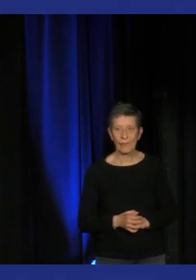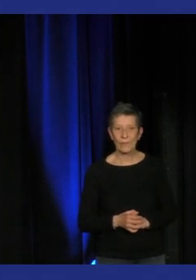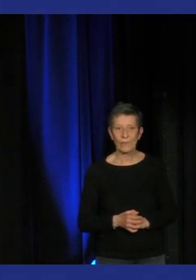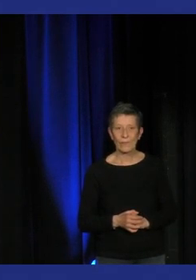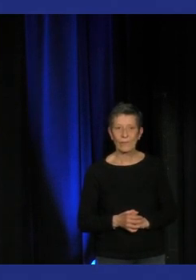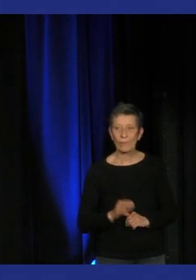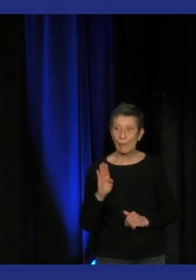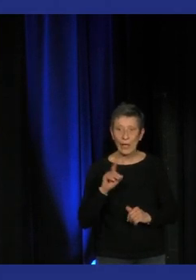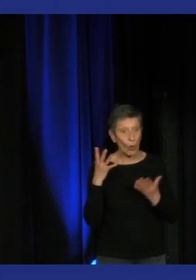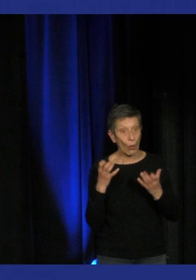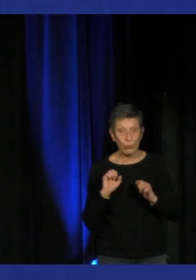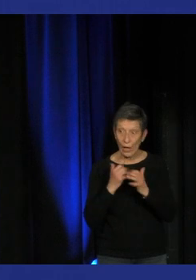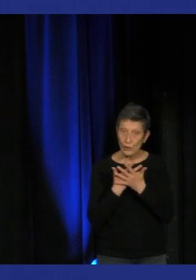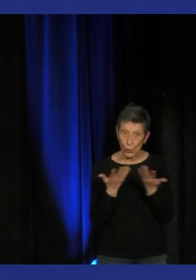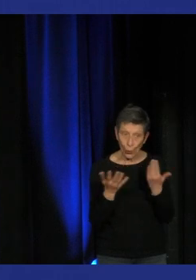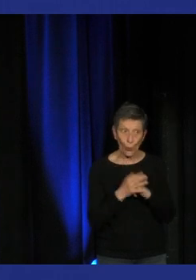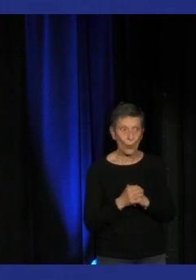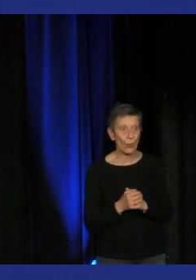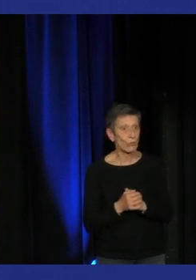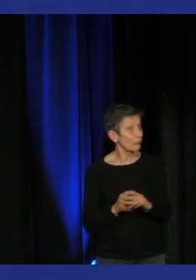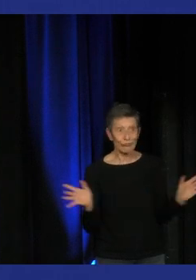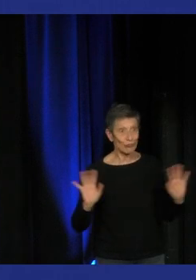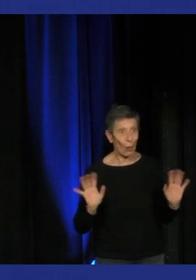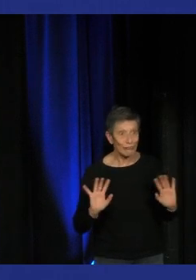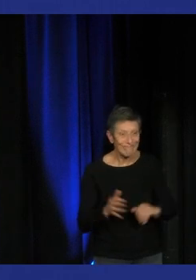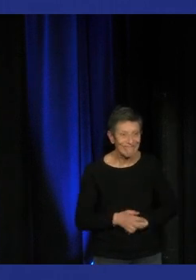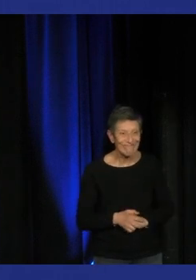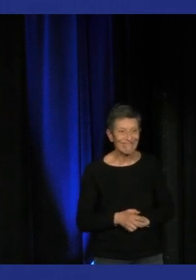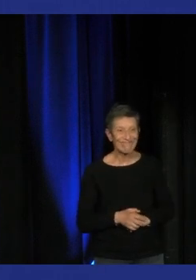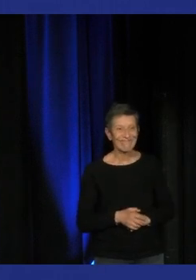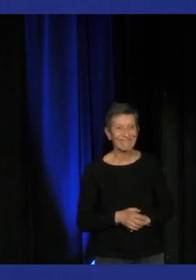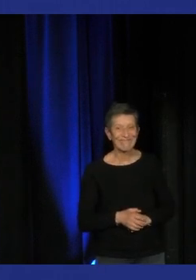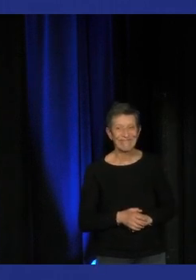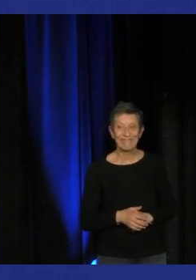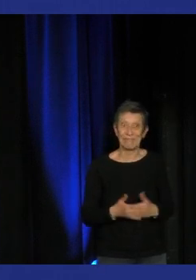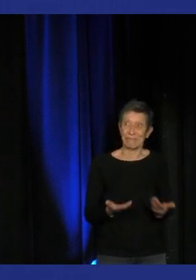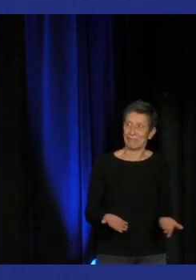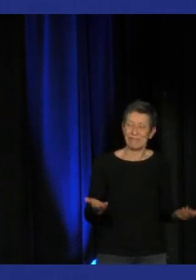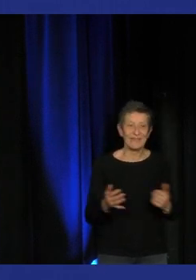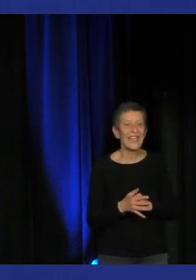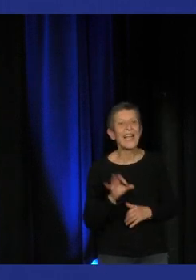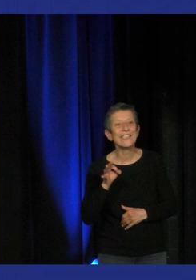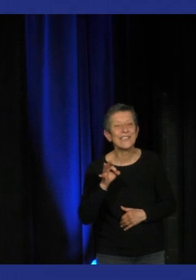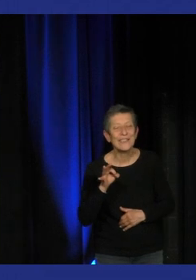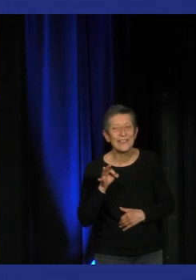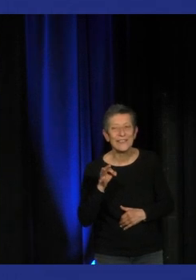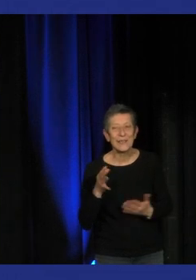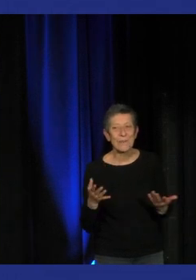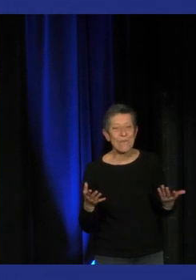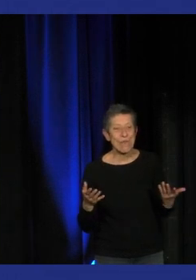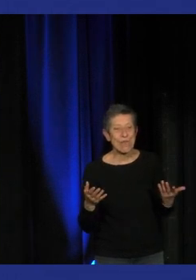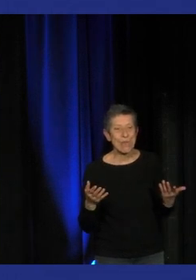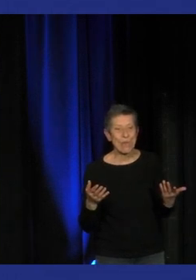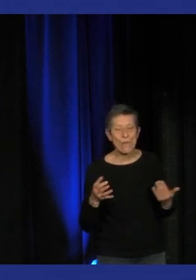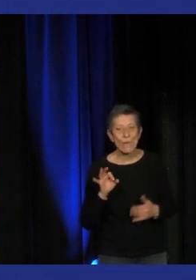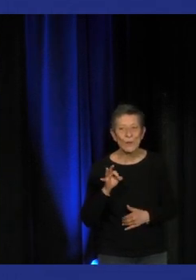Bertrand, vous voulez réagir aussi ? Non. Oh, décidément. si, pourquoi ?